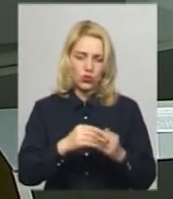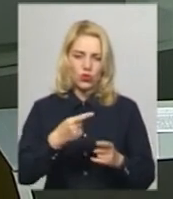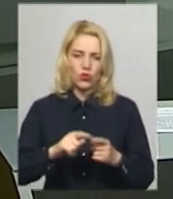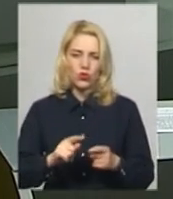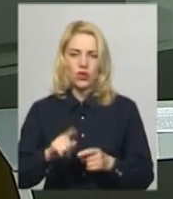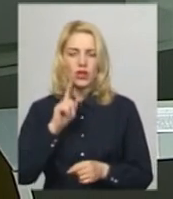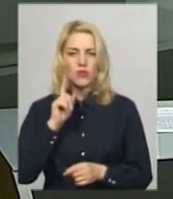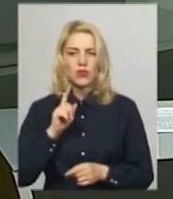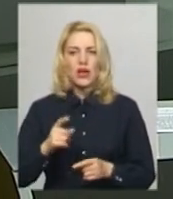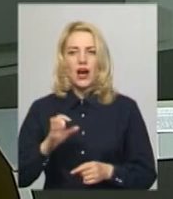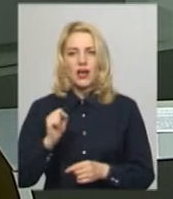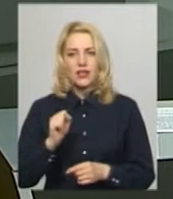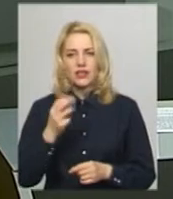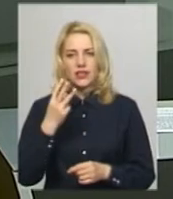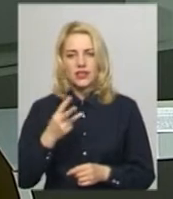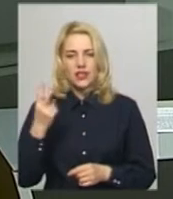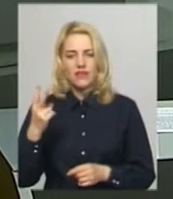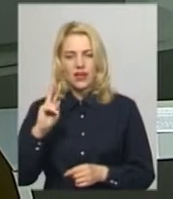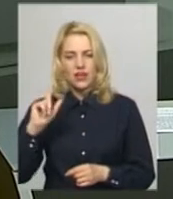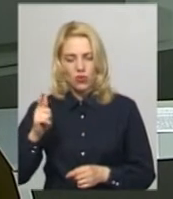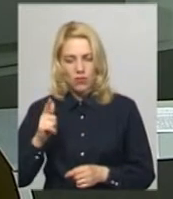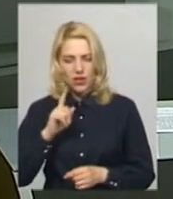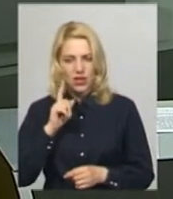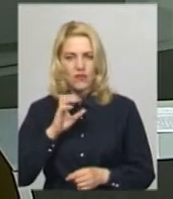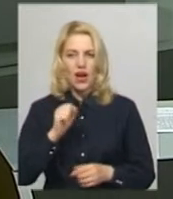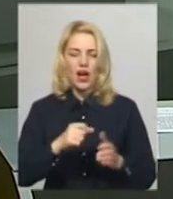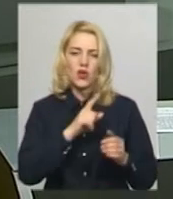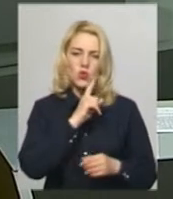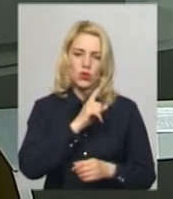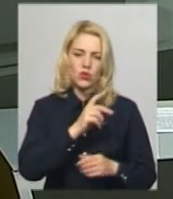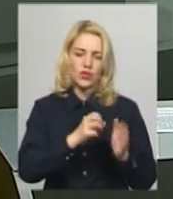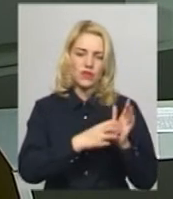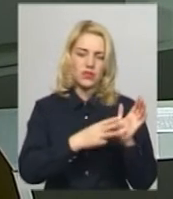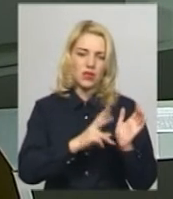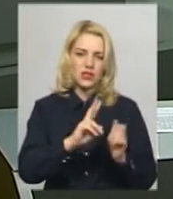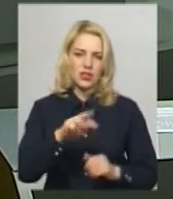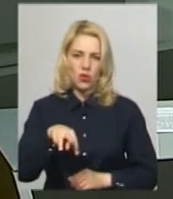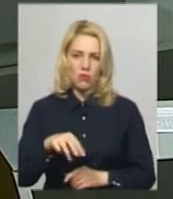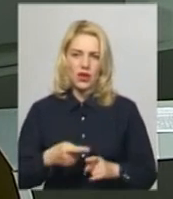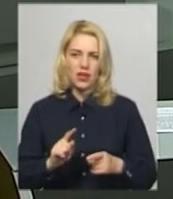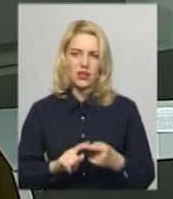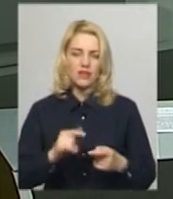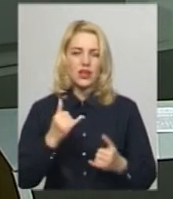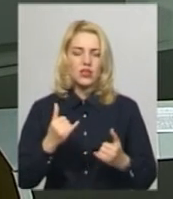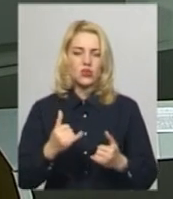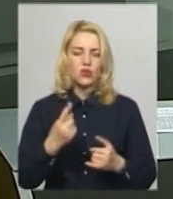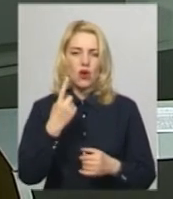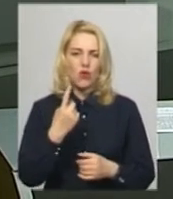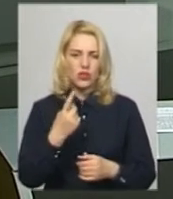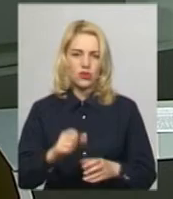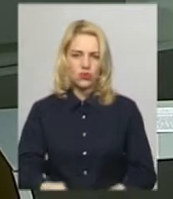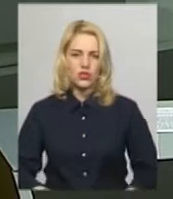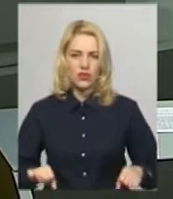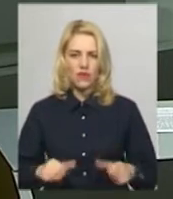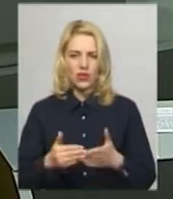каної – 23 кілометри. Юніори мають дистанцію 18 кілометрів. Сьогодні змагаються спортсмени на човнах-одиночках. Від